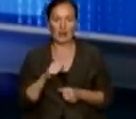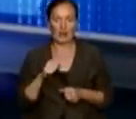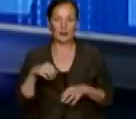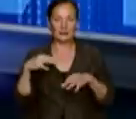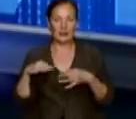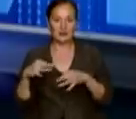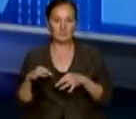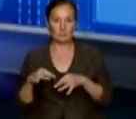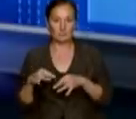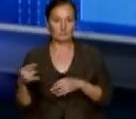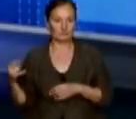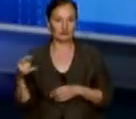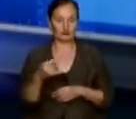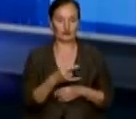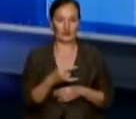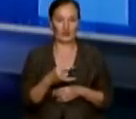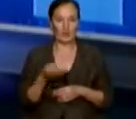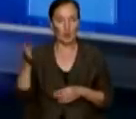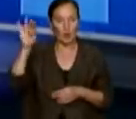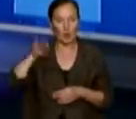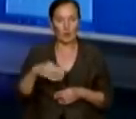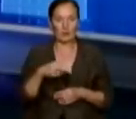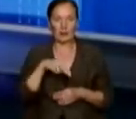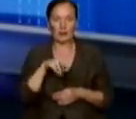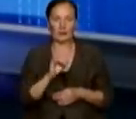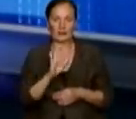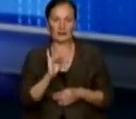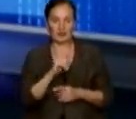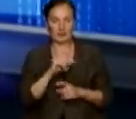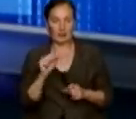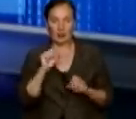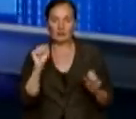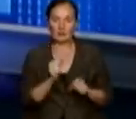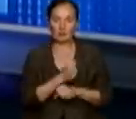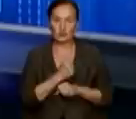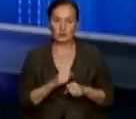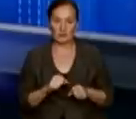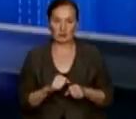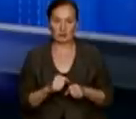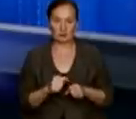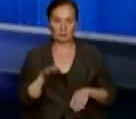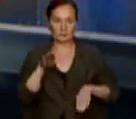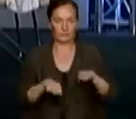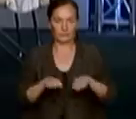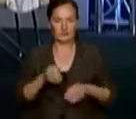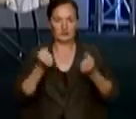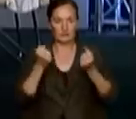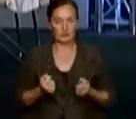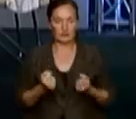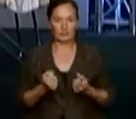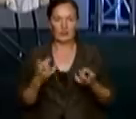Пивихи неможливо, тому що це великий тонаж. Тобто, спочатку треба зробити проєкт новий дамби